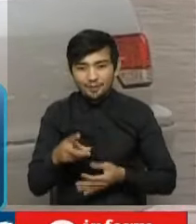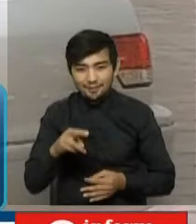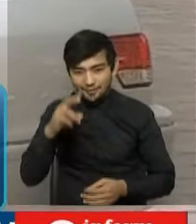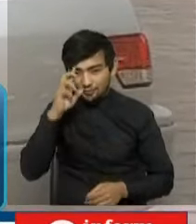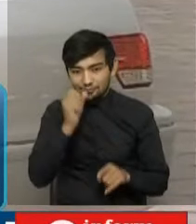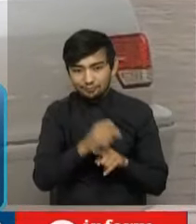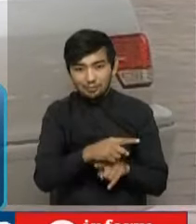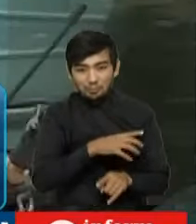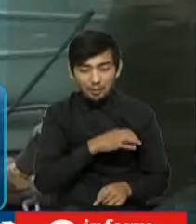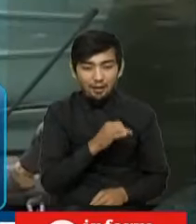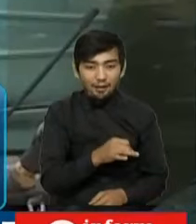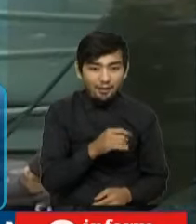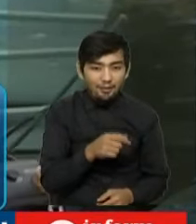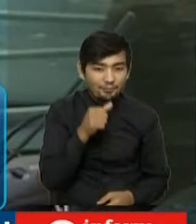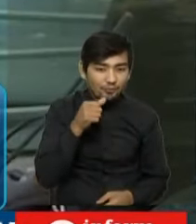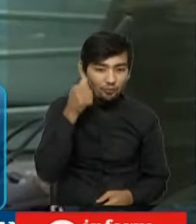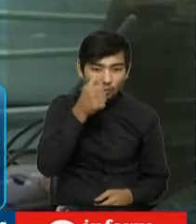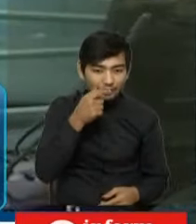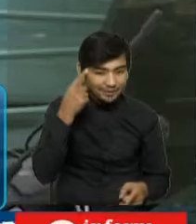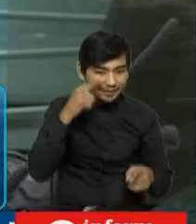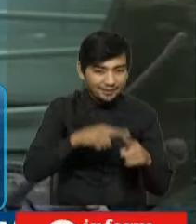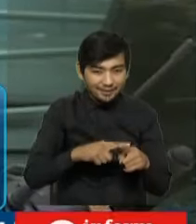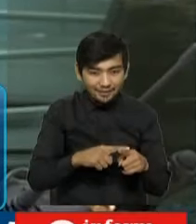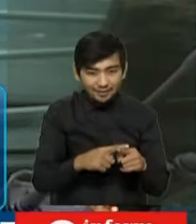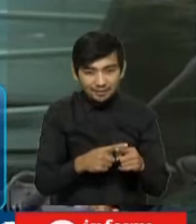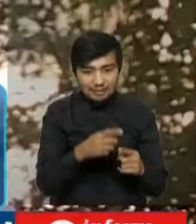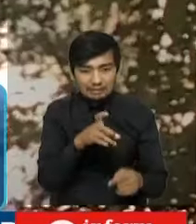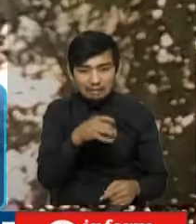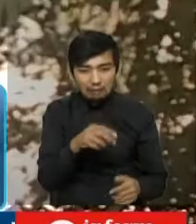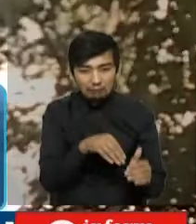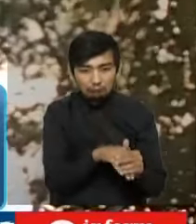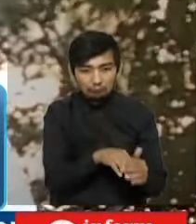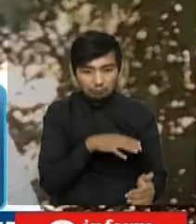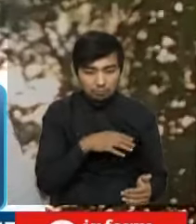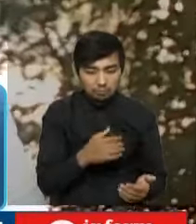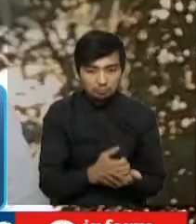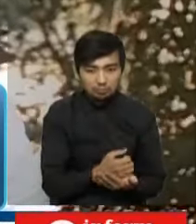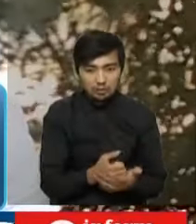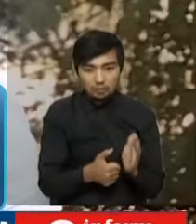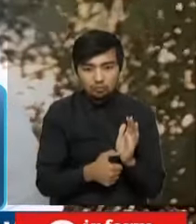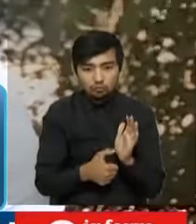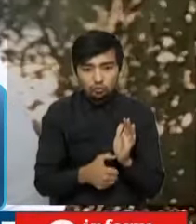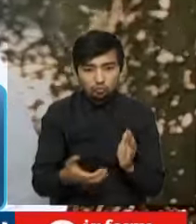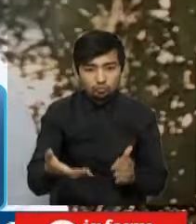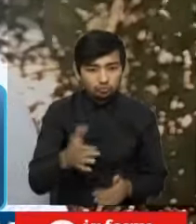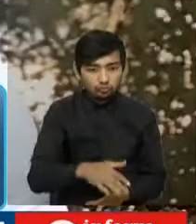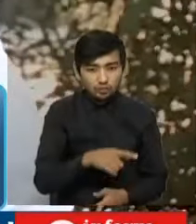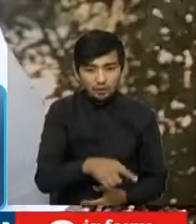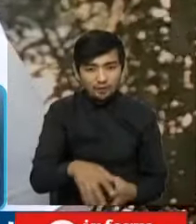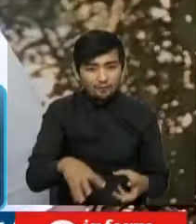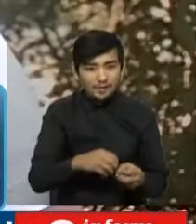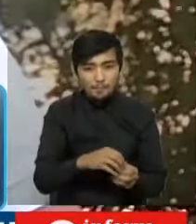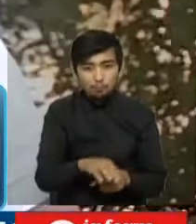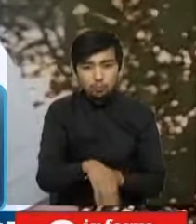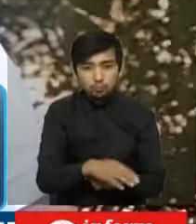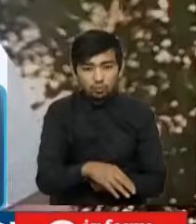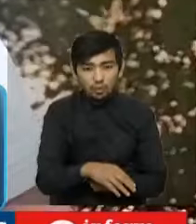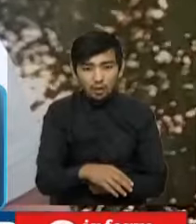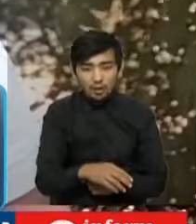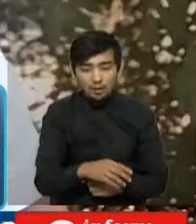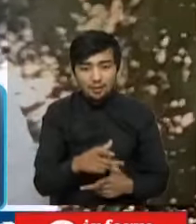в прошлом году неиспользованную технику обнаружили на складах. Порядка 600 ноутбуков лежало. То есть они все пустые.